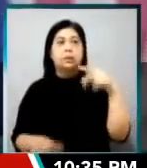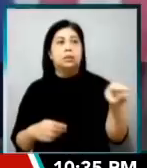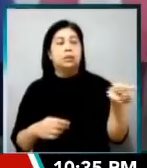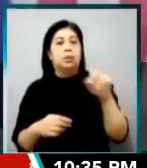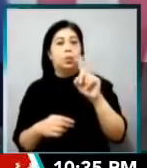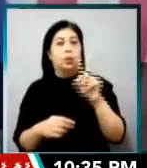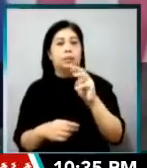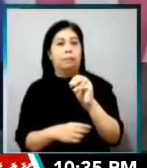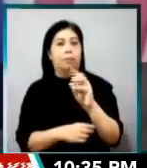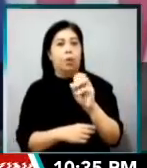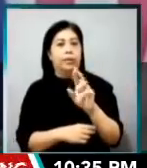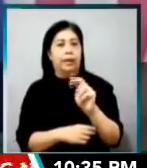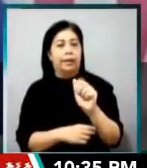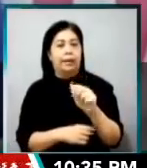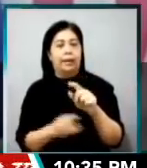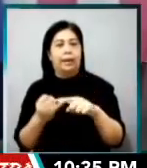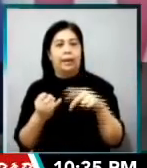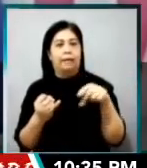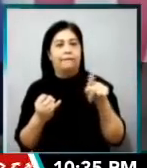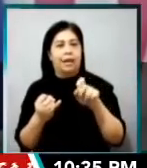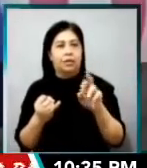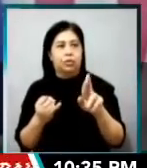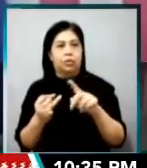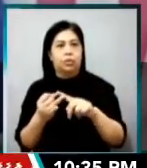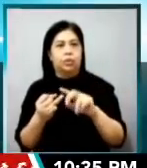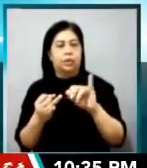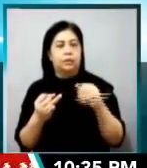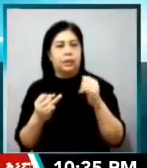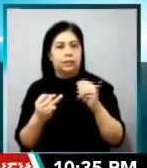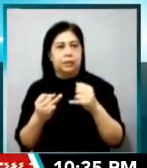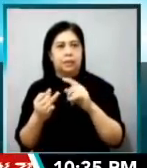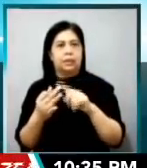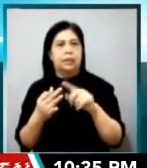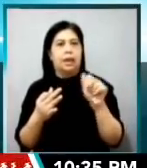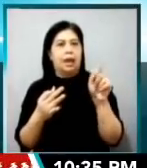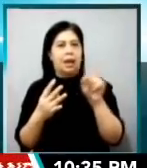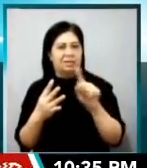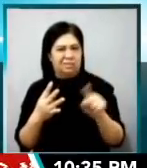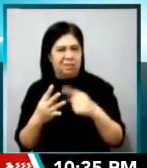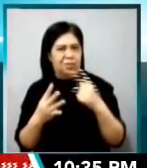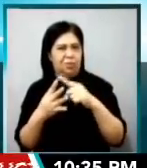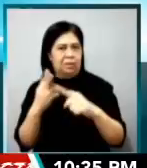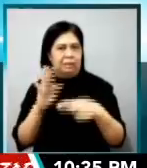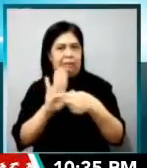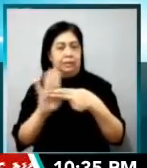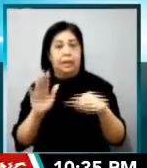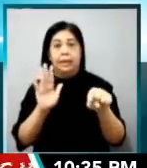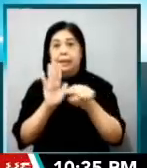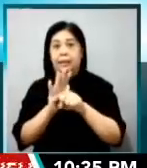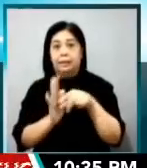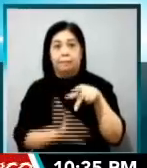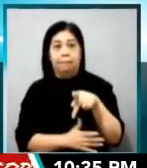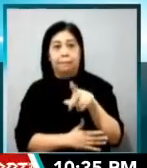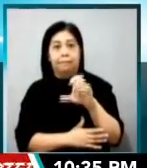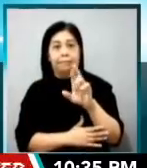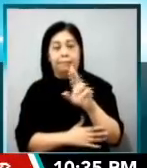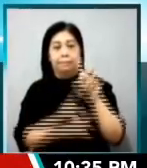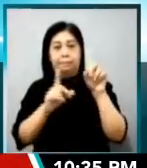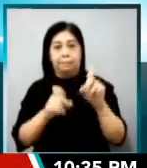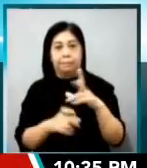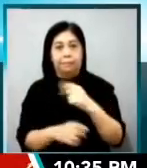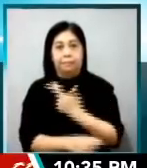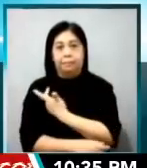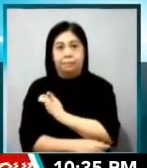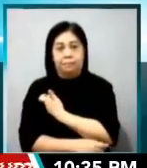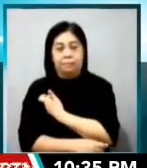Moderna, Pfizer, Johnson's and Astra. Bukod sa negative PCR test result at bakuna, sariling